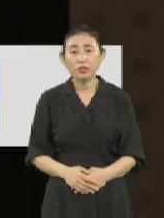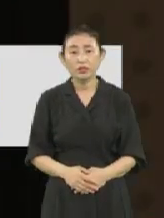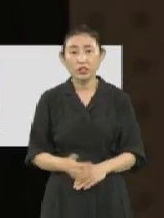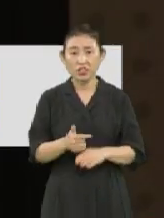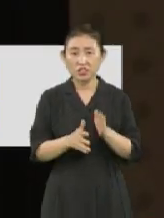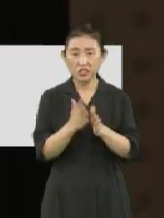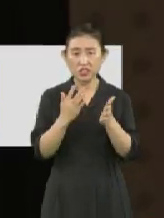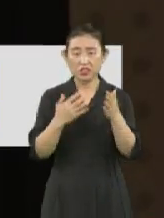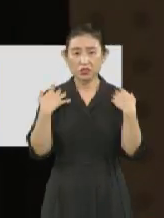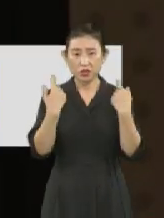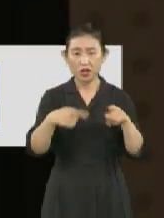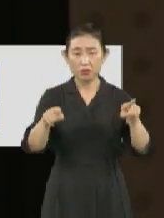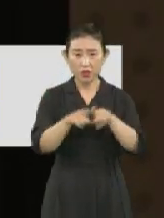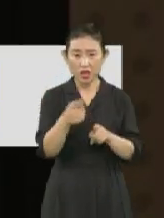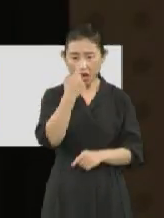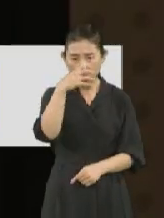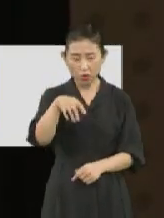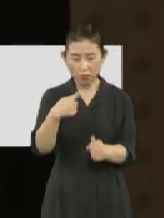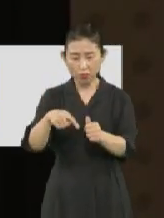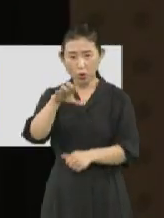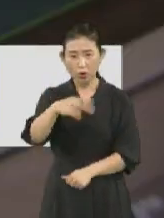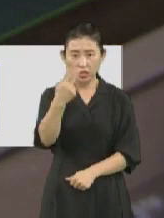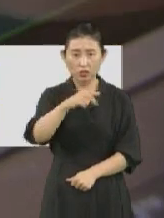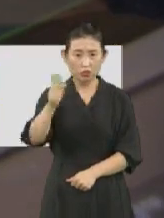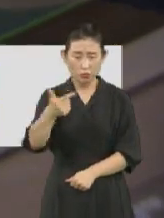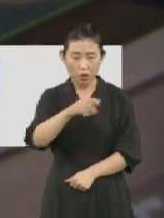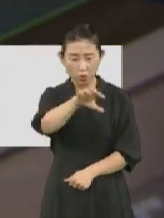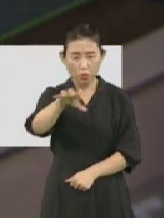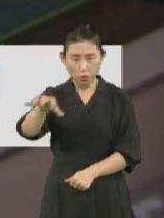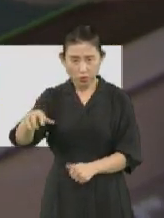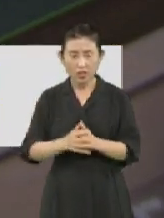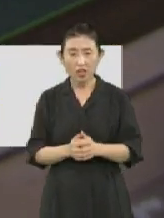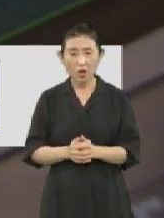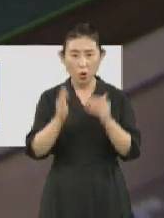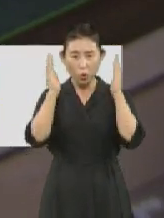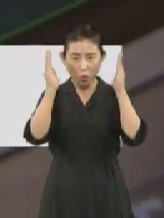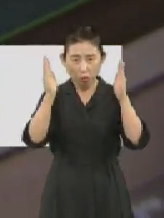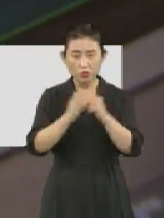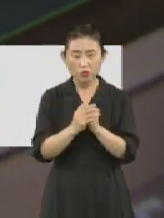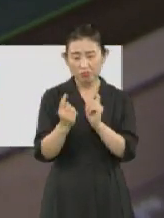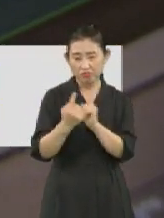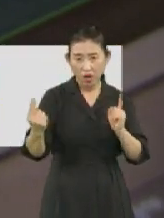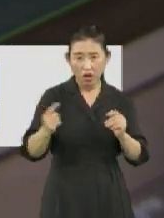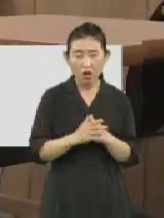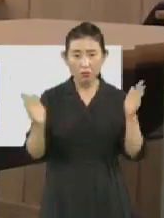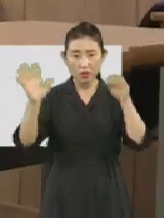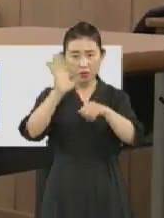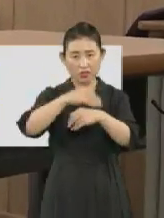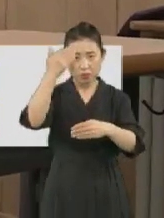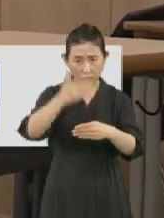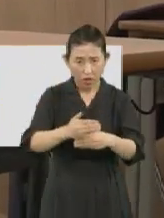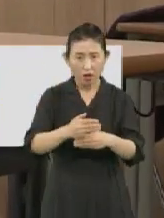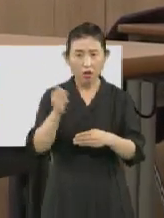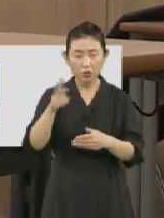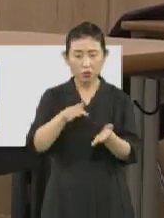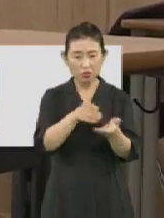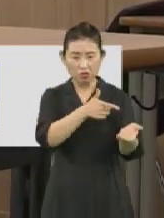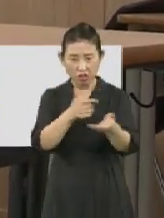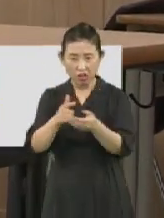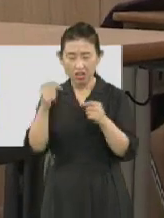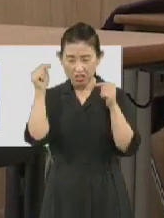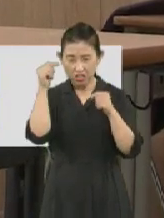대전시와 합동으로 보습학원 과 교습소 2006 - 른 곳에 대해 써 없이 간 거리 2개와 밤 10시 이후 수업 금지 소독